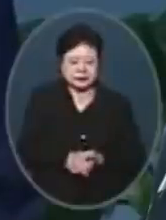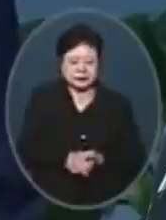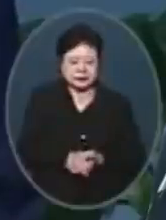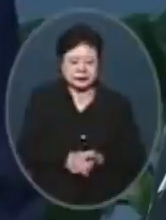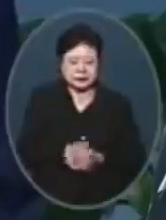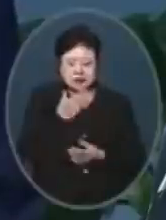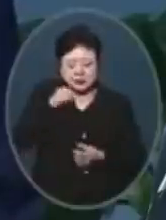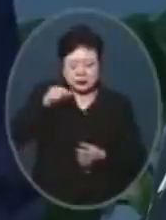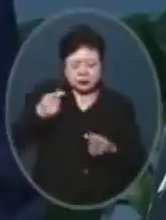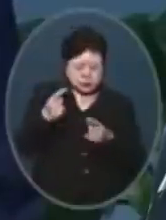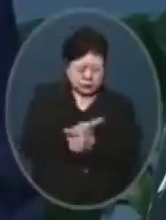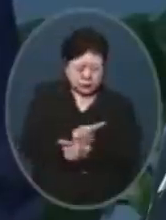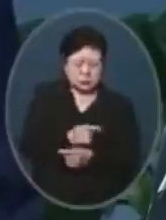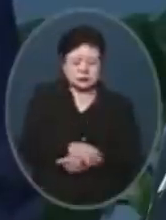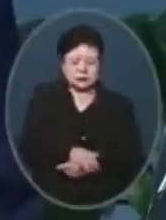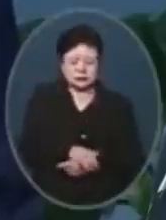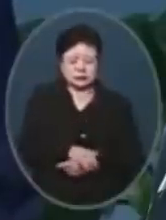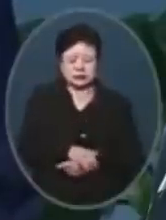저주를 제하시고